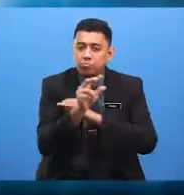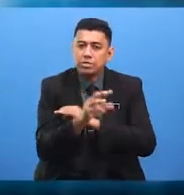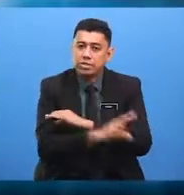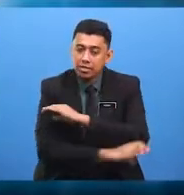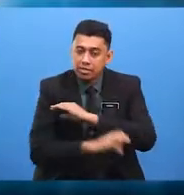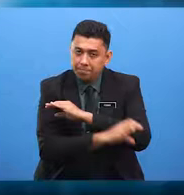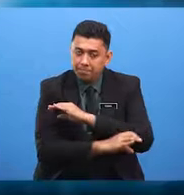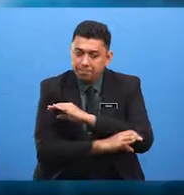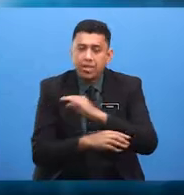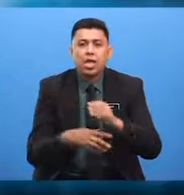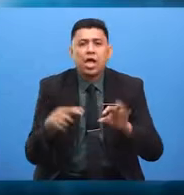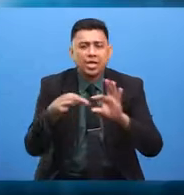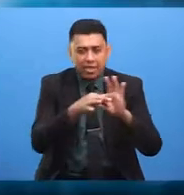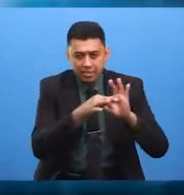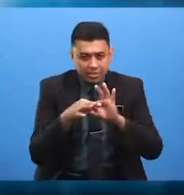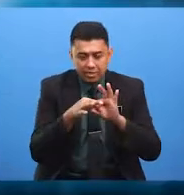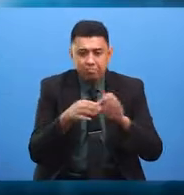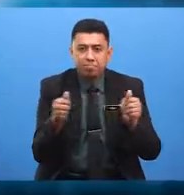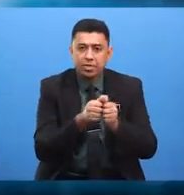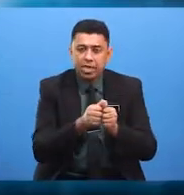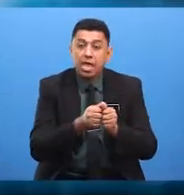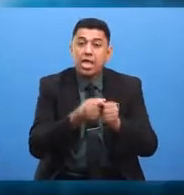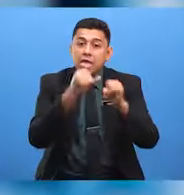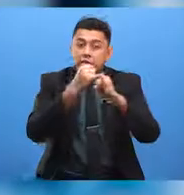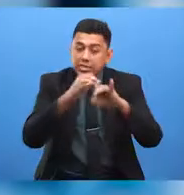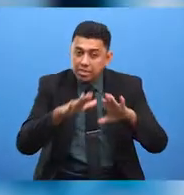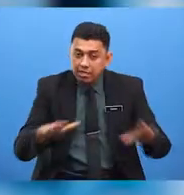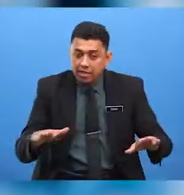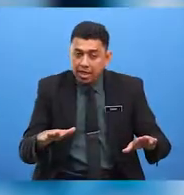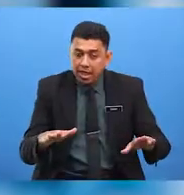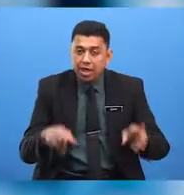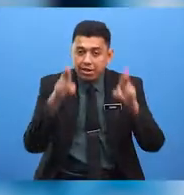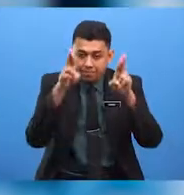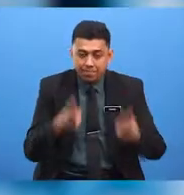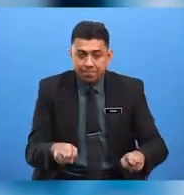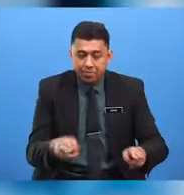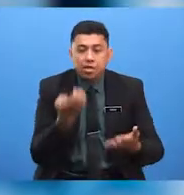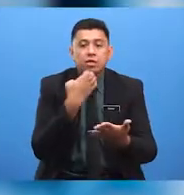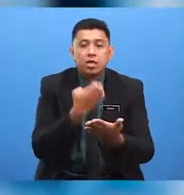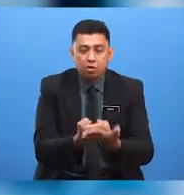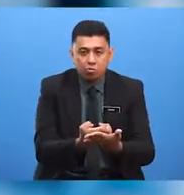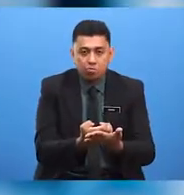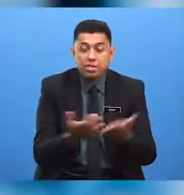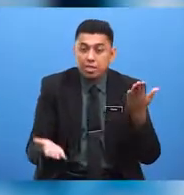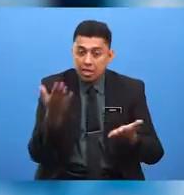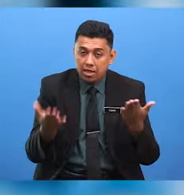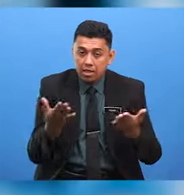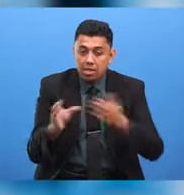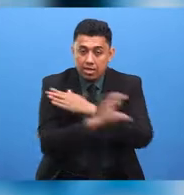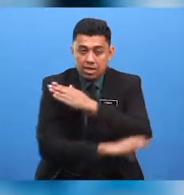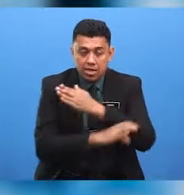Yang rapat dengan kesejahteraan kehidupan rakyat Hai ekonomi stabil negara aman